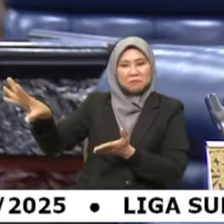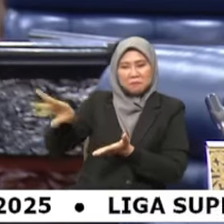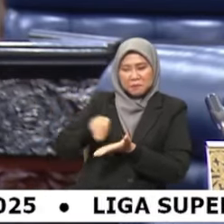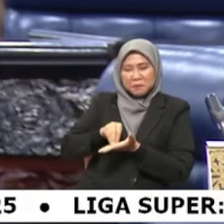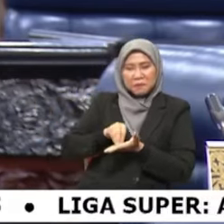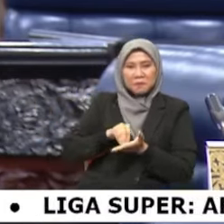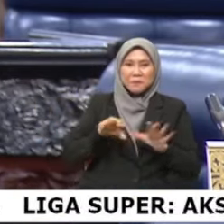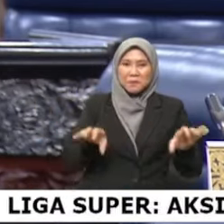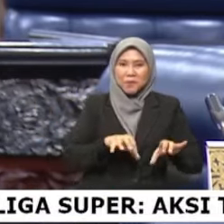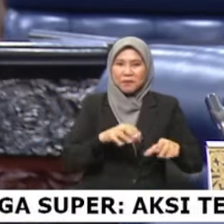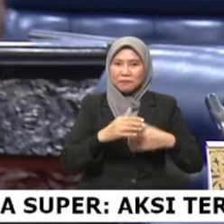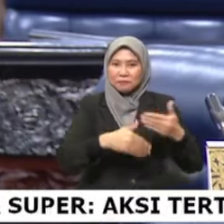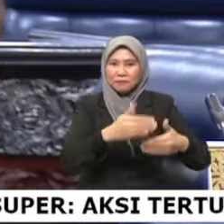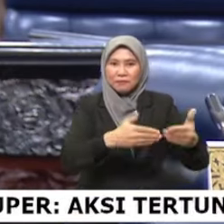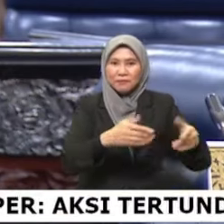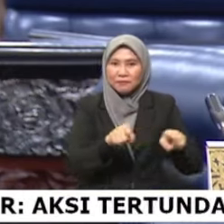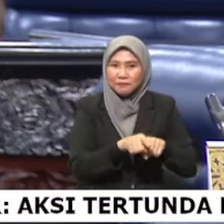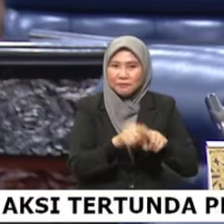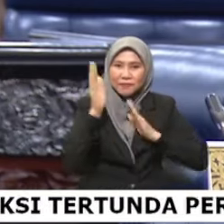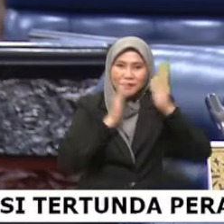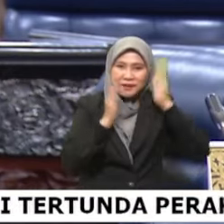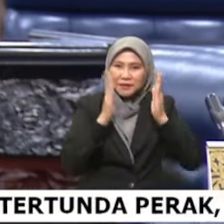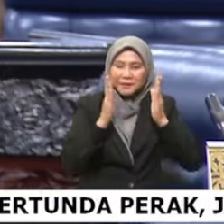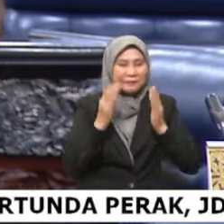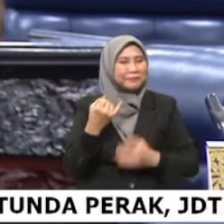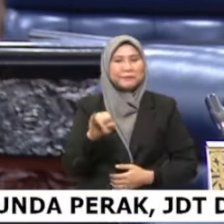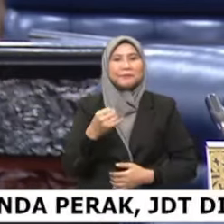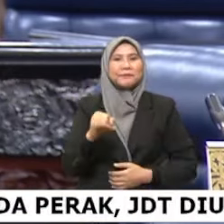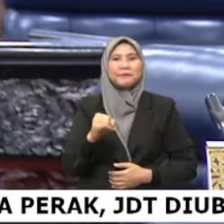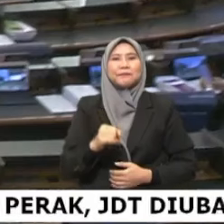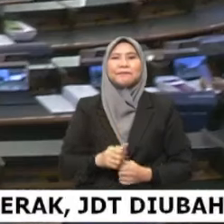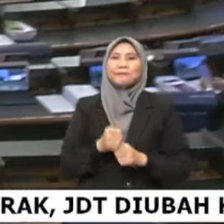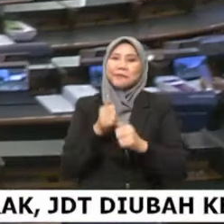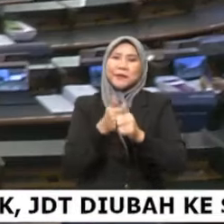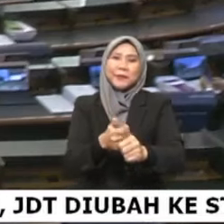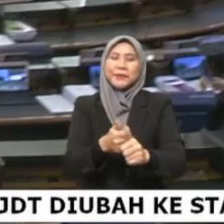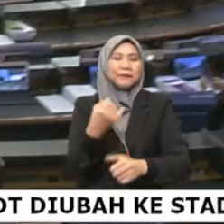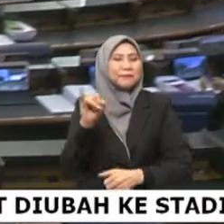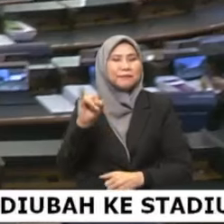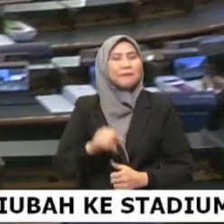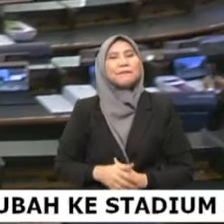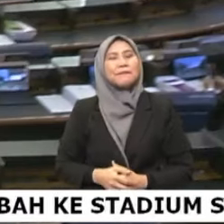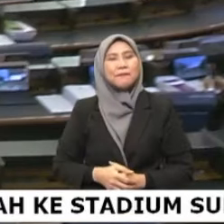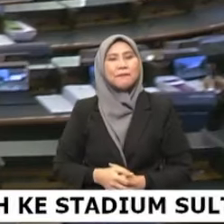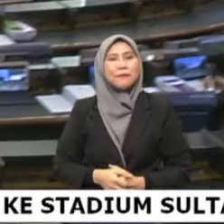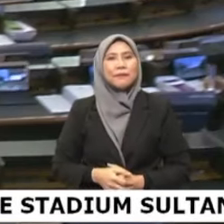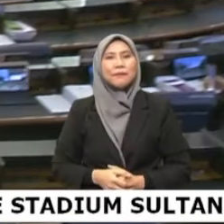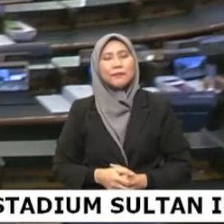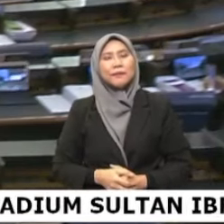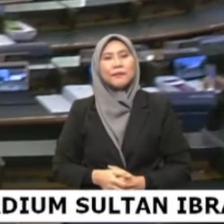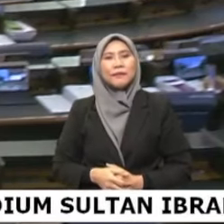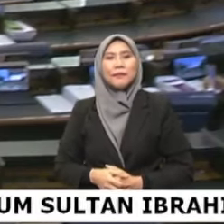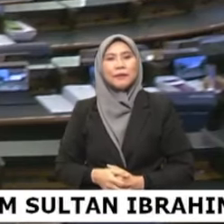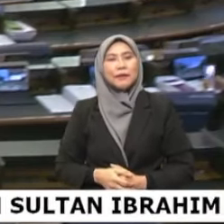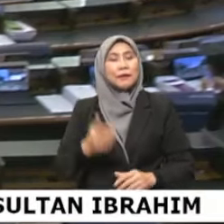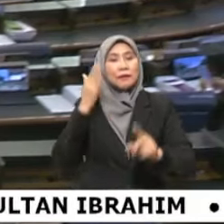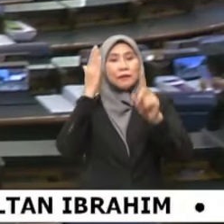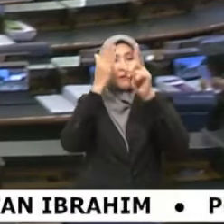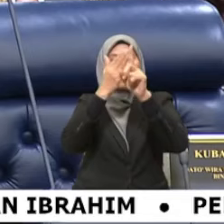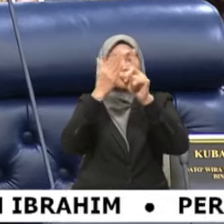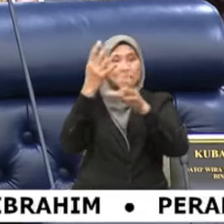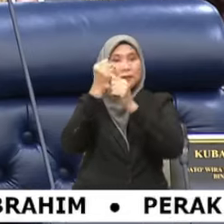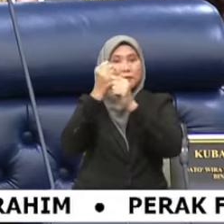dengan intensiti yang sama di Malaysia. Terima kasih. Babok. Bagi mencapai sasaran